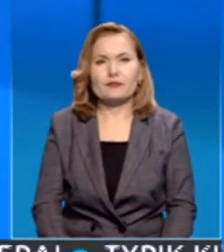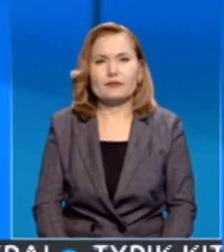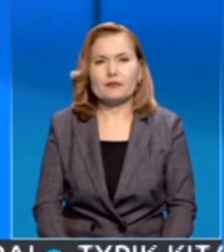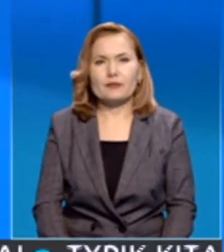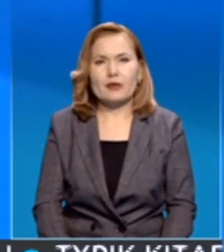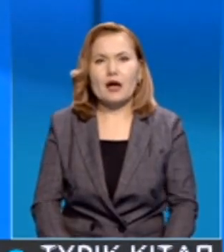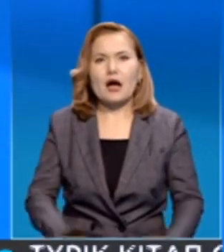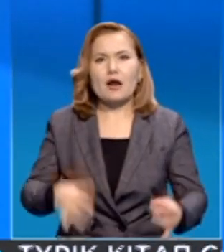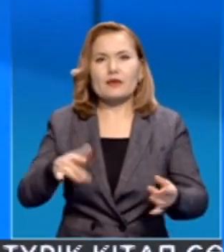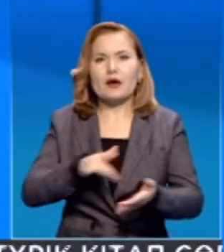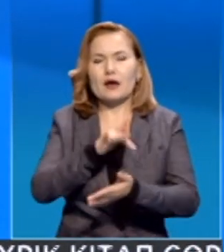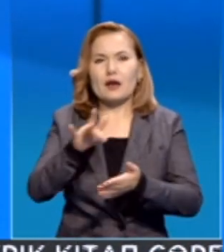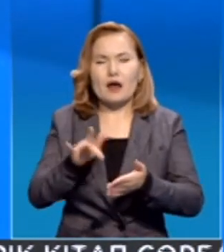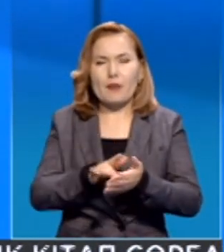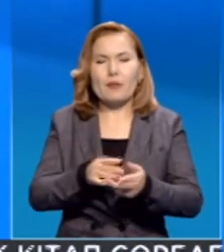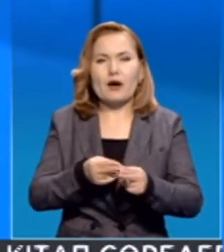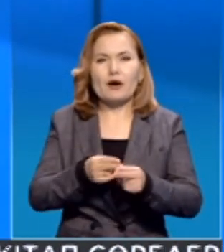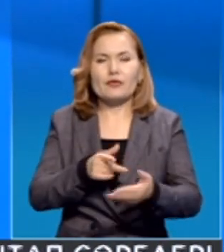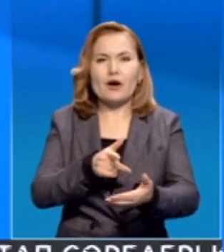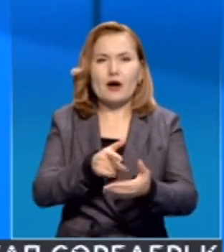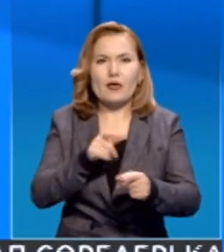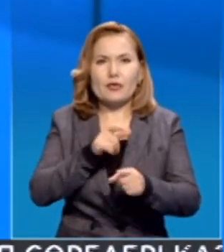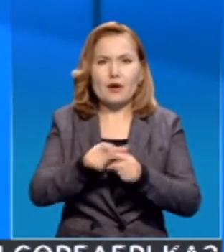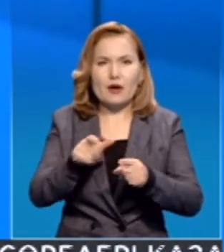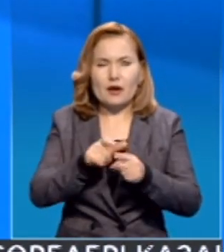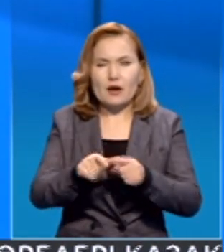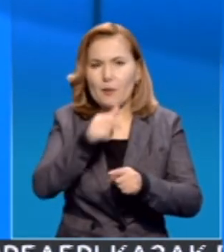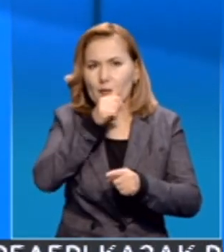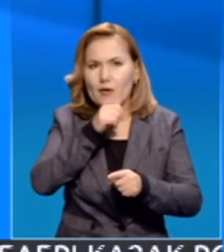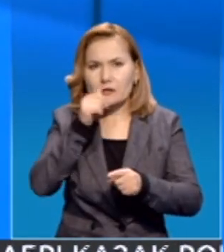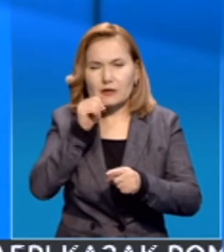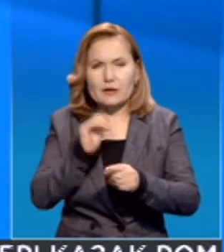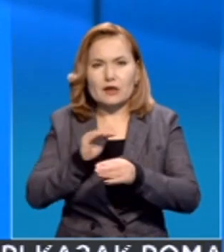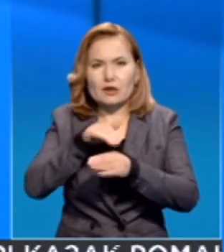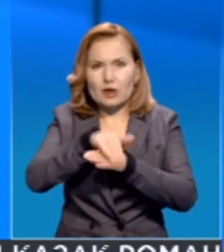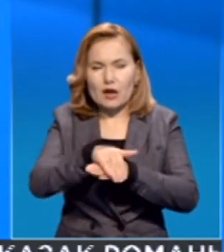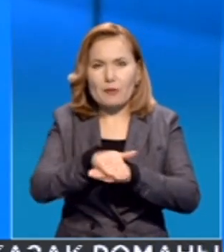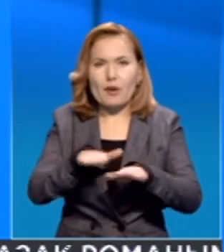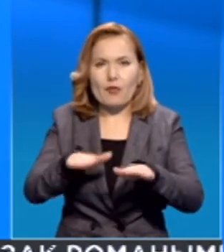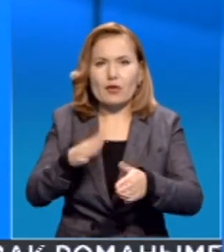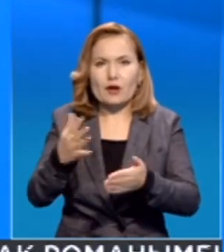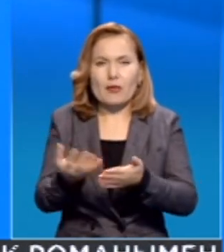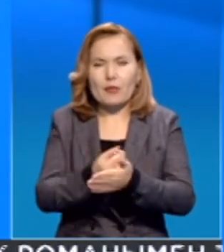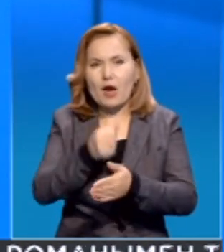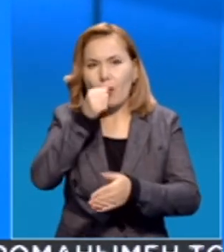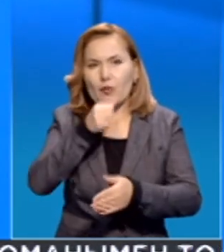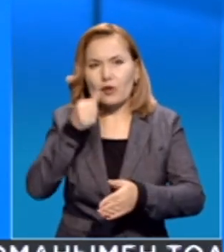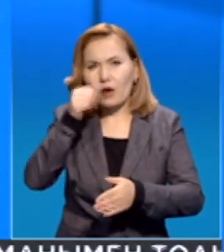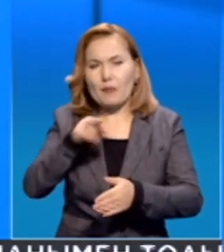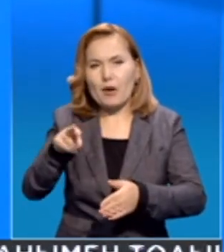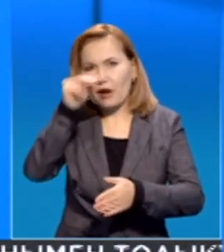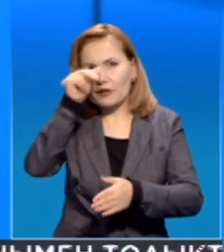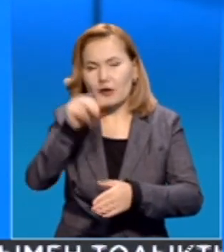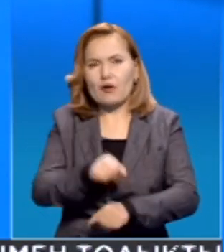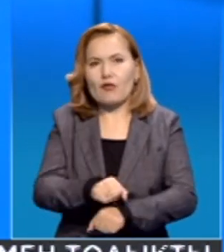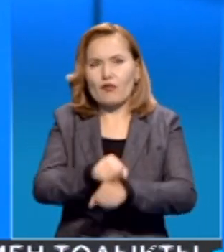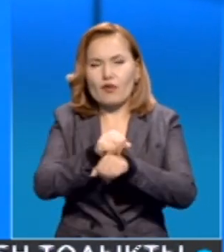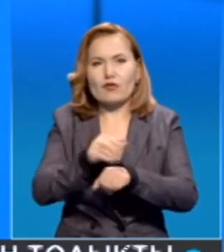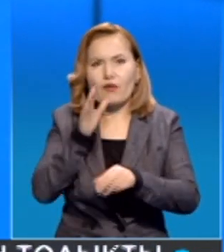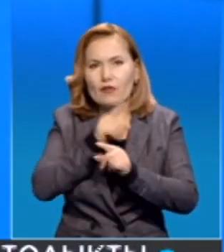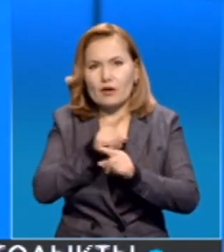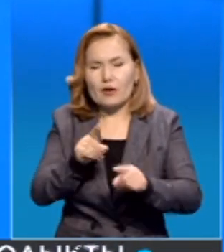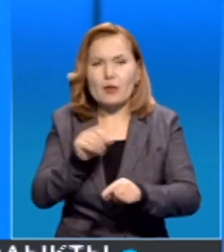Ел жаңалықтары. Таразда қару жарақ пен оқ дәрілері жасырылған орын табылды. Суық қару былтыр қаңтар оқиғасы кезінде ұрланған.